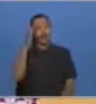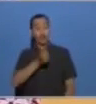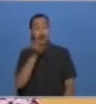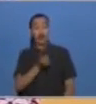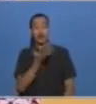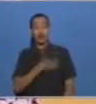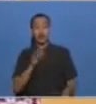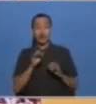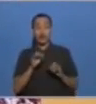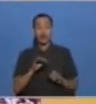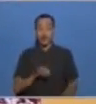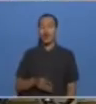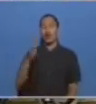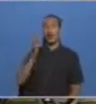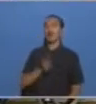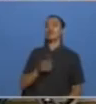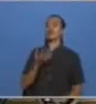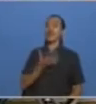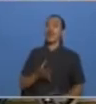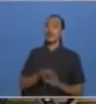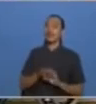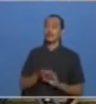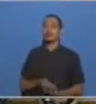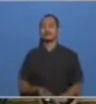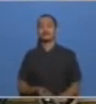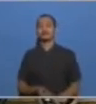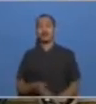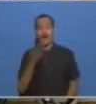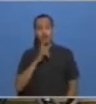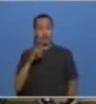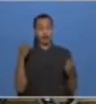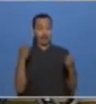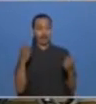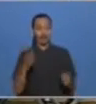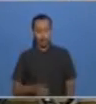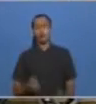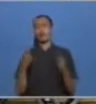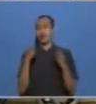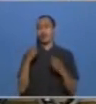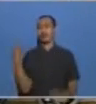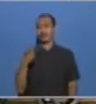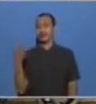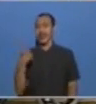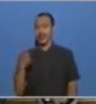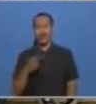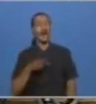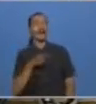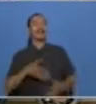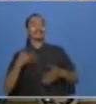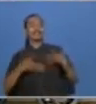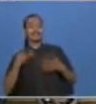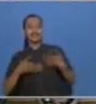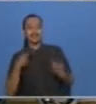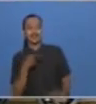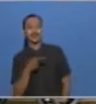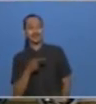warahmatullahi wabarakatuh. Iya, sehat alhamdulillah Bu Nuning. Alhamdulillah, semangat tinggi. Semangat terus ya. Senang saya kalau ketemu sama beliau-beliau